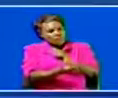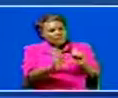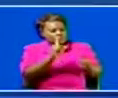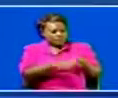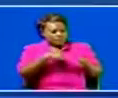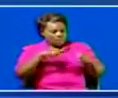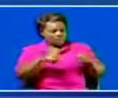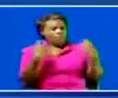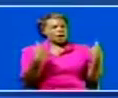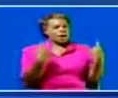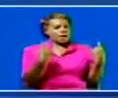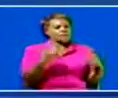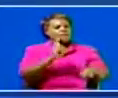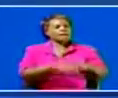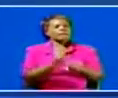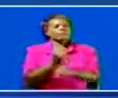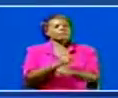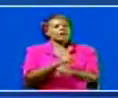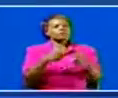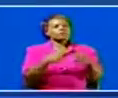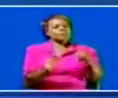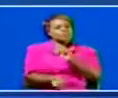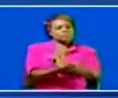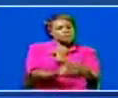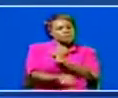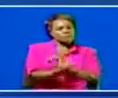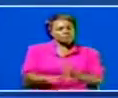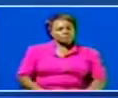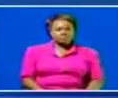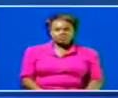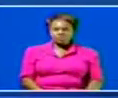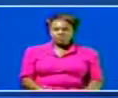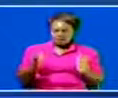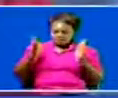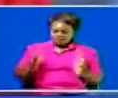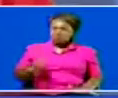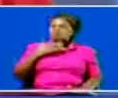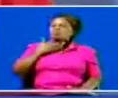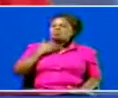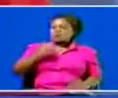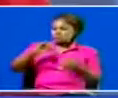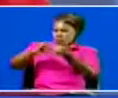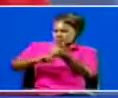na migogoro, na ni wakati gani mzuri wa kuanza ushauri kama huo? Mtu akitaka kuolewa